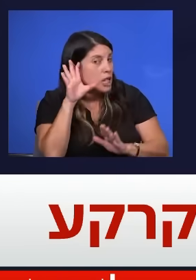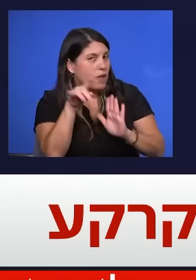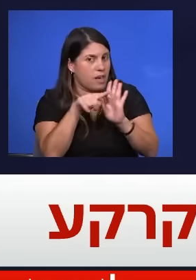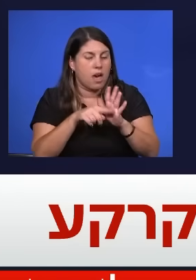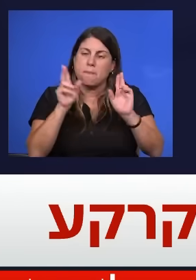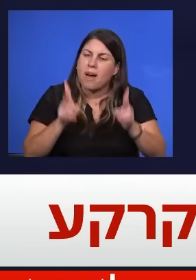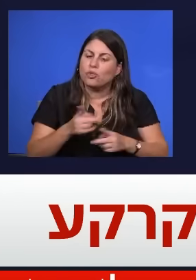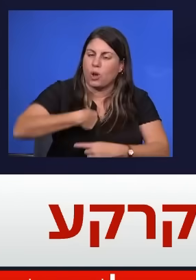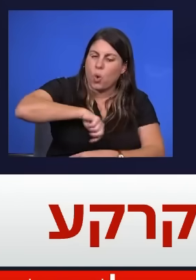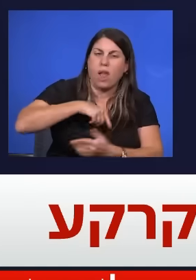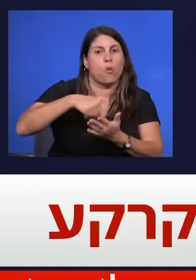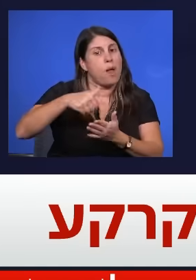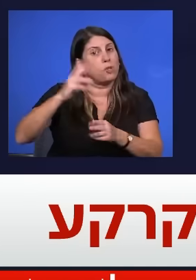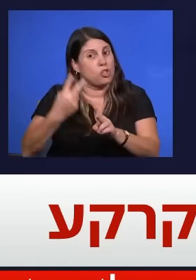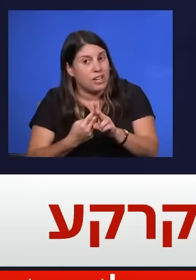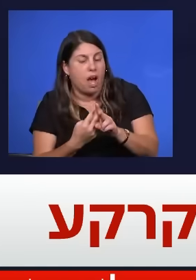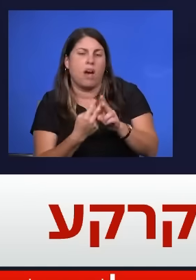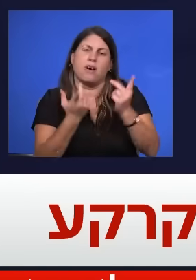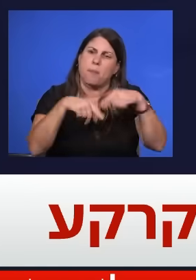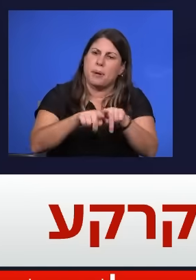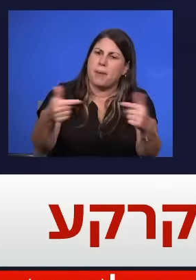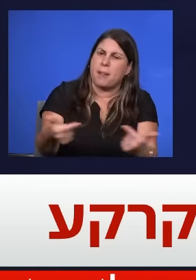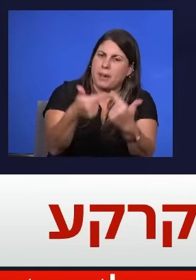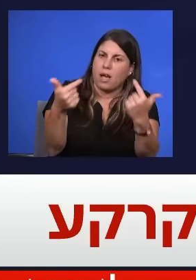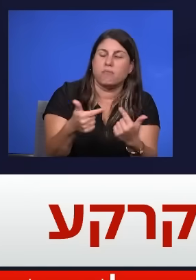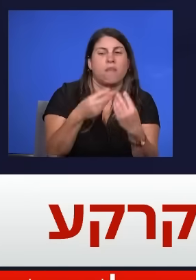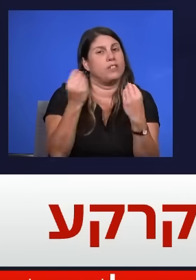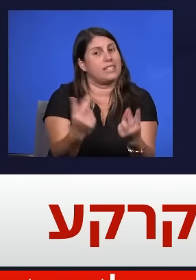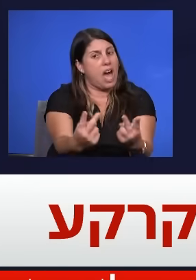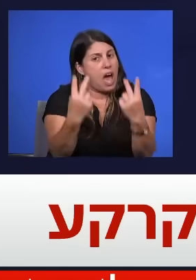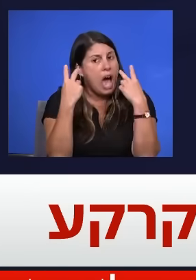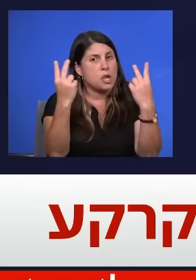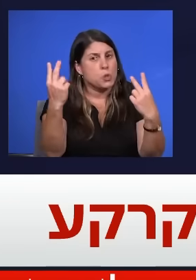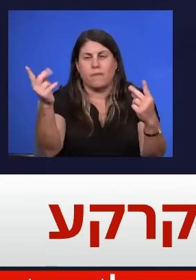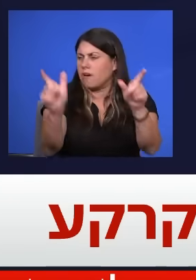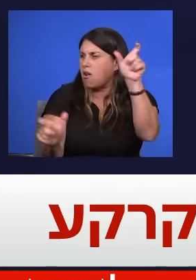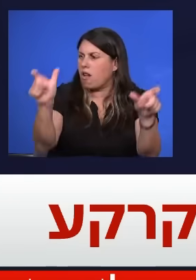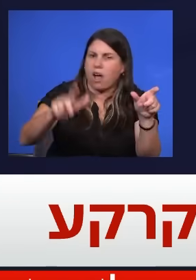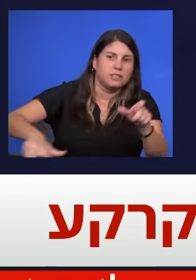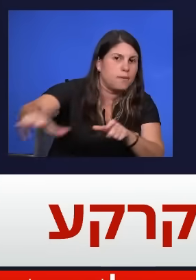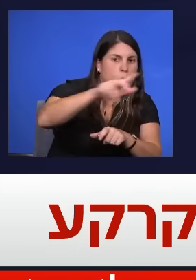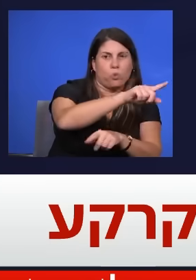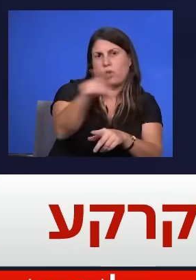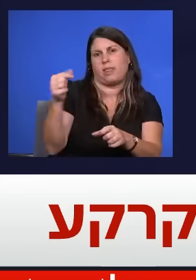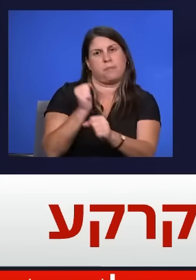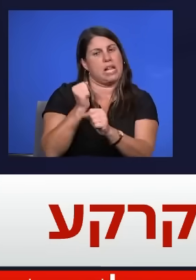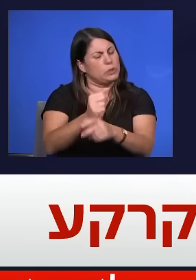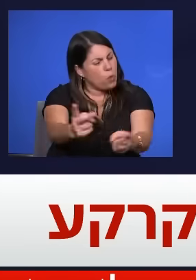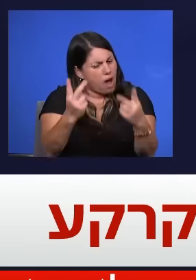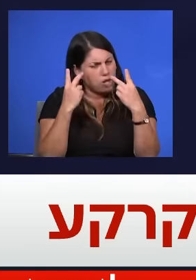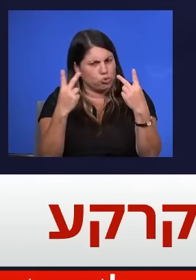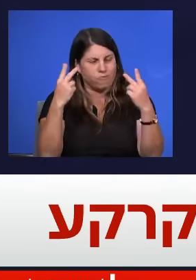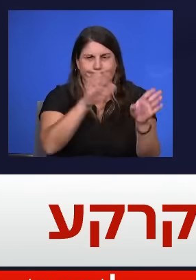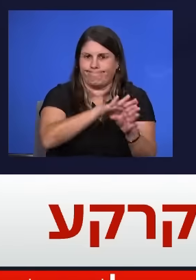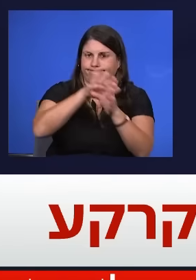בצל המלחמה, וזה דבר חשוב מאוד לציבור ולנו שאתם תעשו. אני רוצה לעדכן על